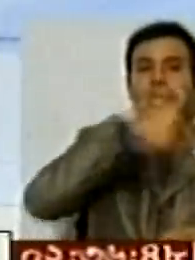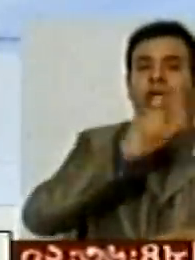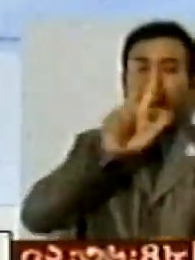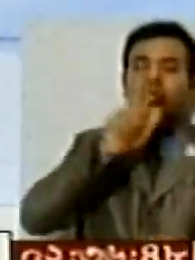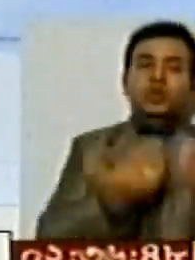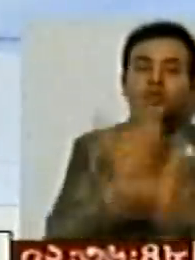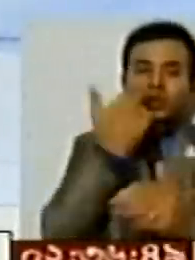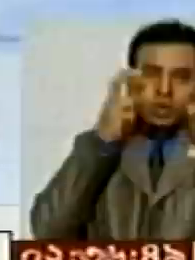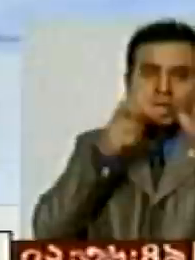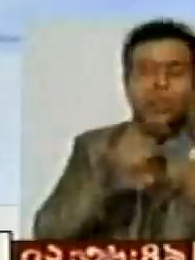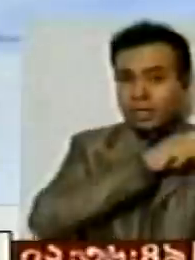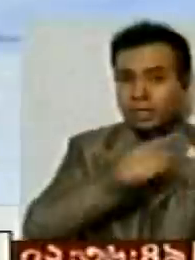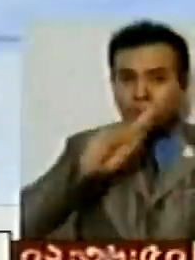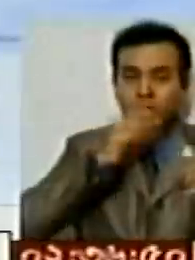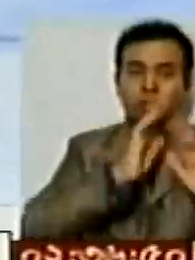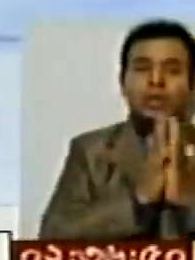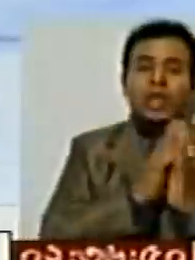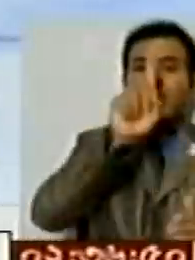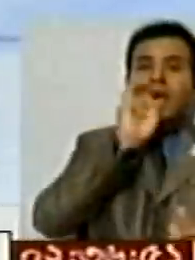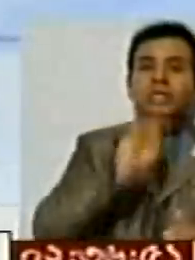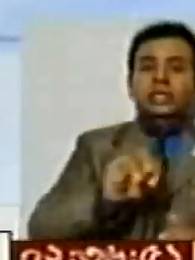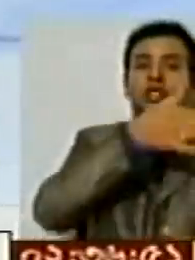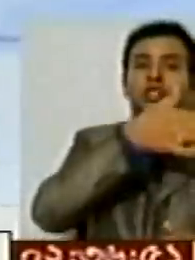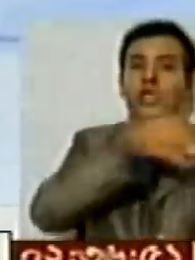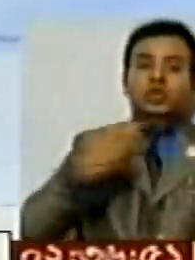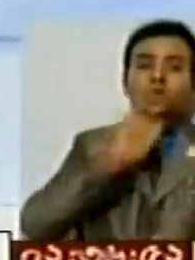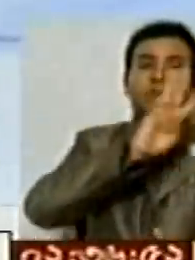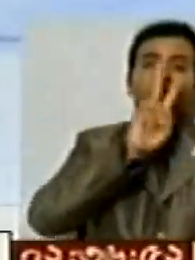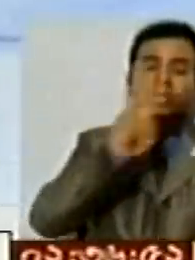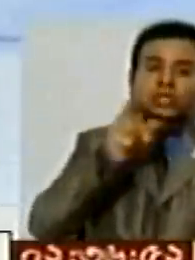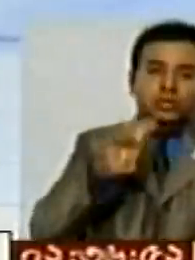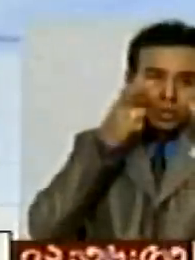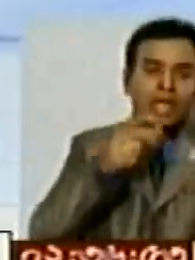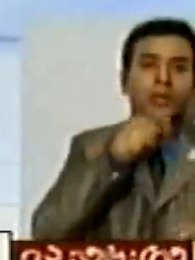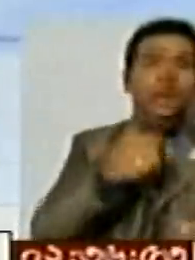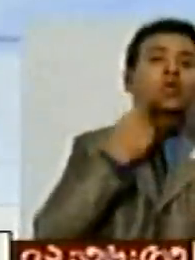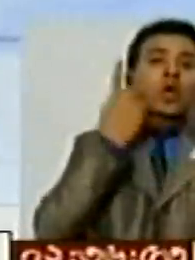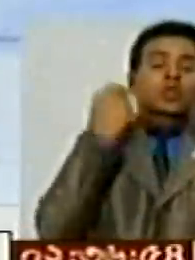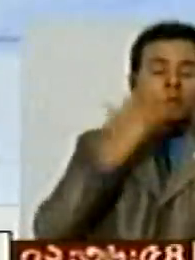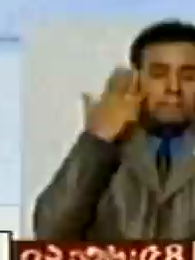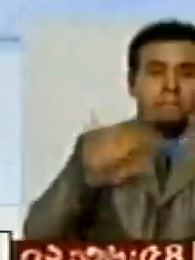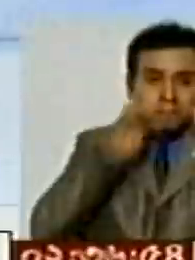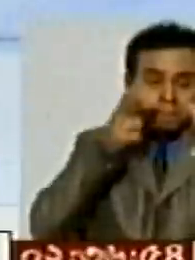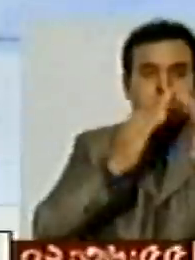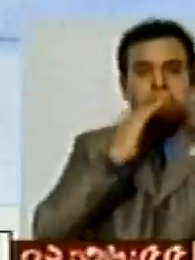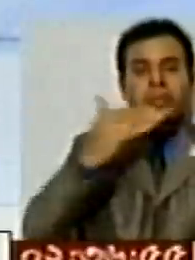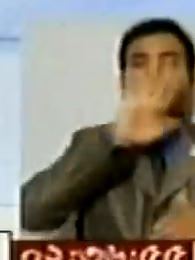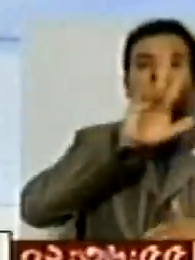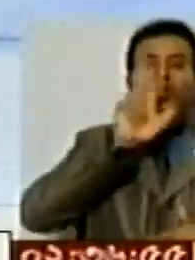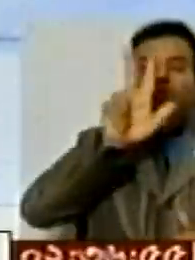আমাদের আইসোলেশনে 24 ঘন্টা আনতে হয়েছে 168 জনকে, এবং বর্তমানে আইসোলেশন আছেন 1,632